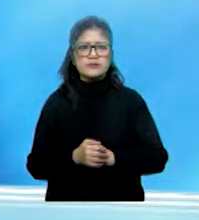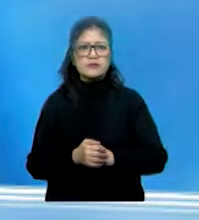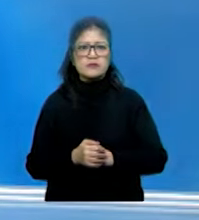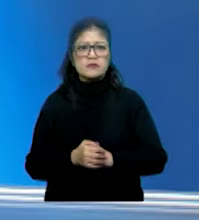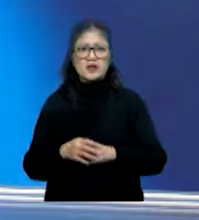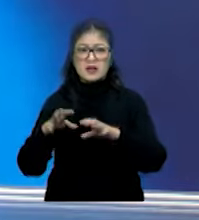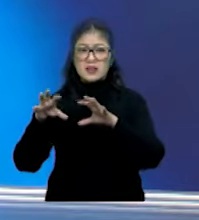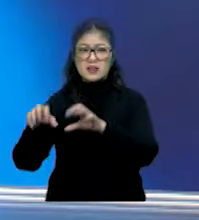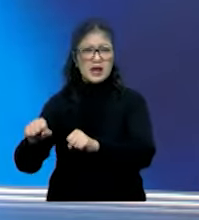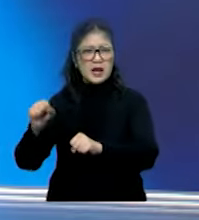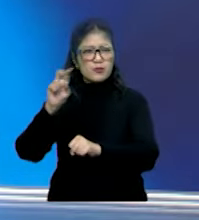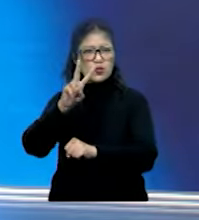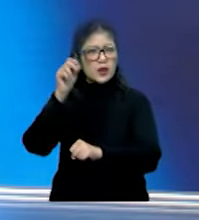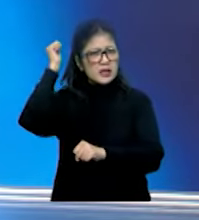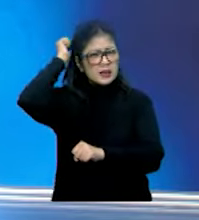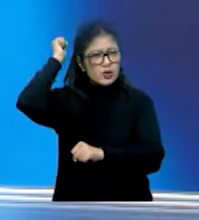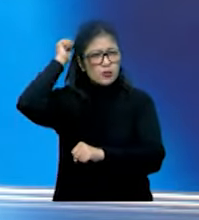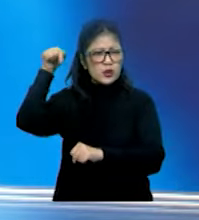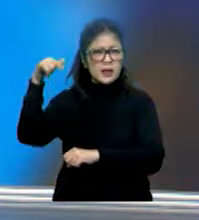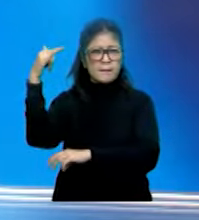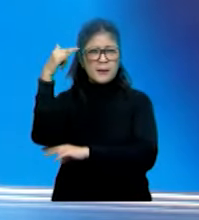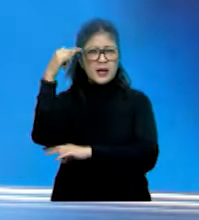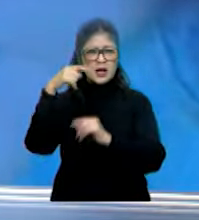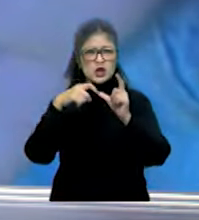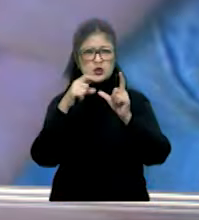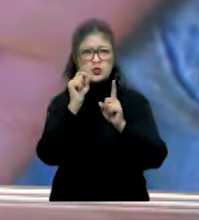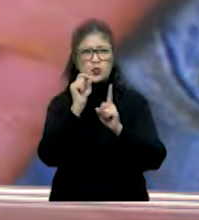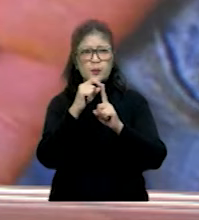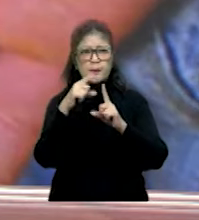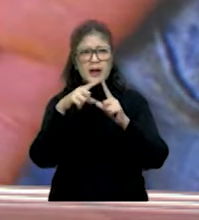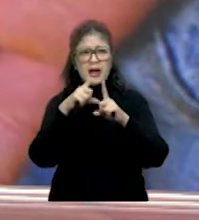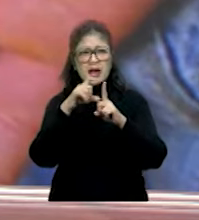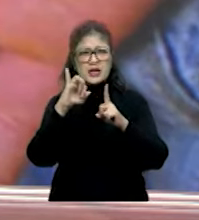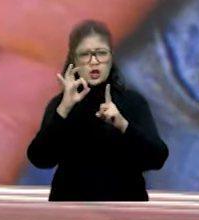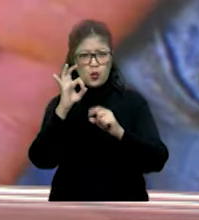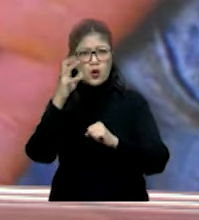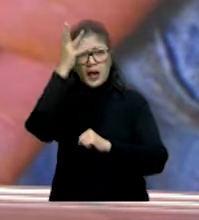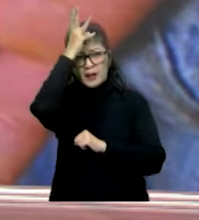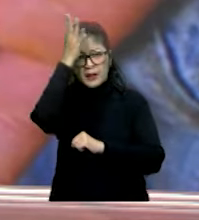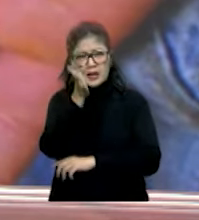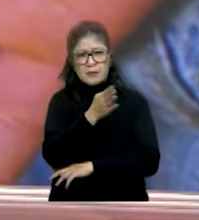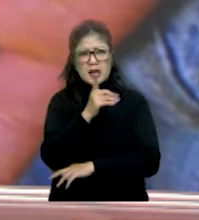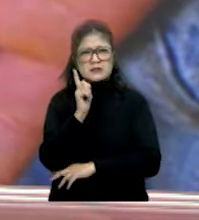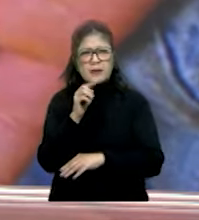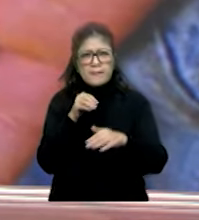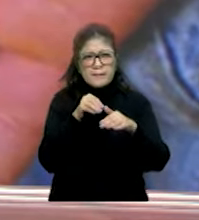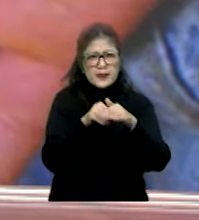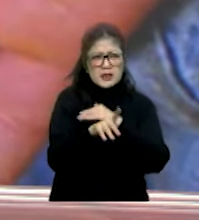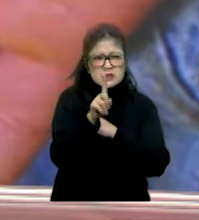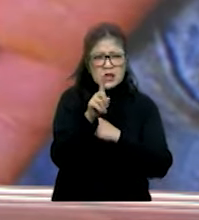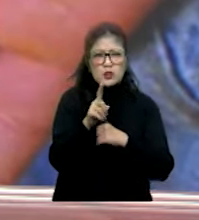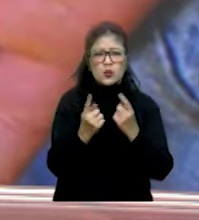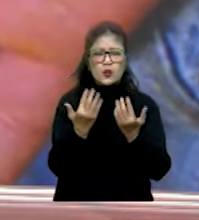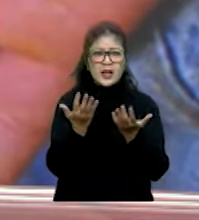Pemirsa, dua emak-emak ditangkap di Bandara Internasional Supadio, Kalimantan Barat karena menyelundupkan lebih dari 1 kg